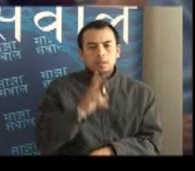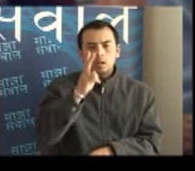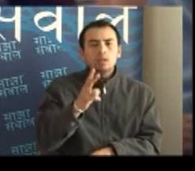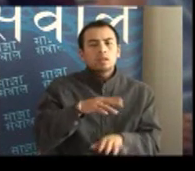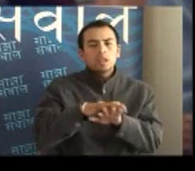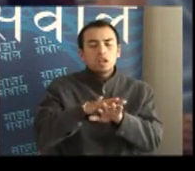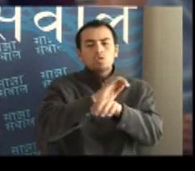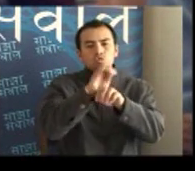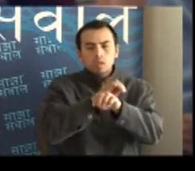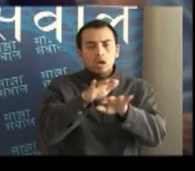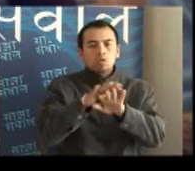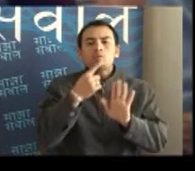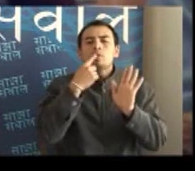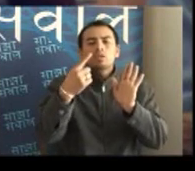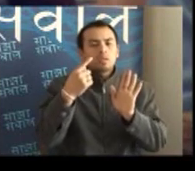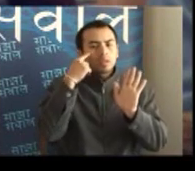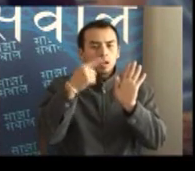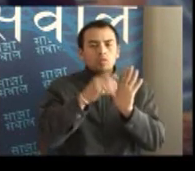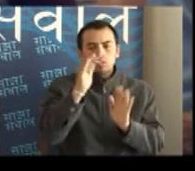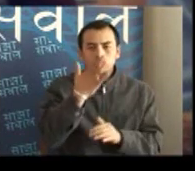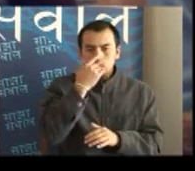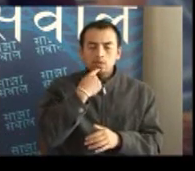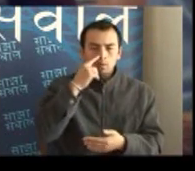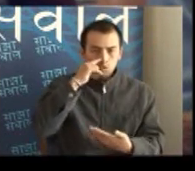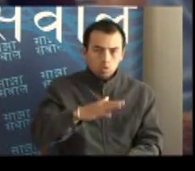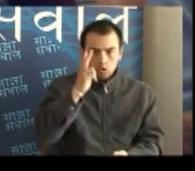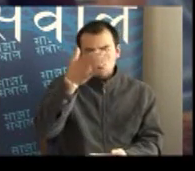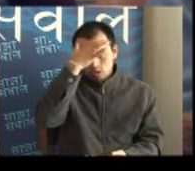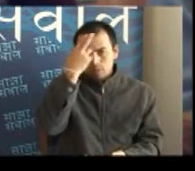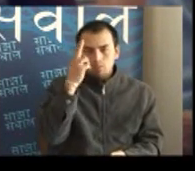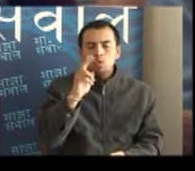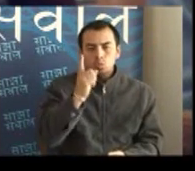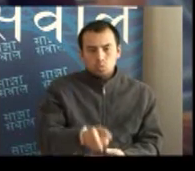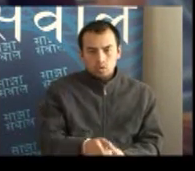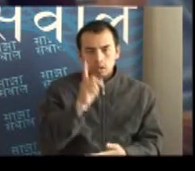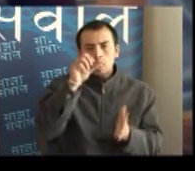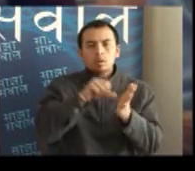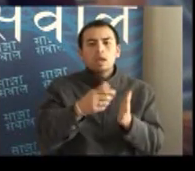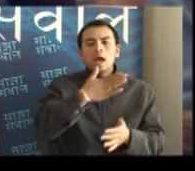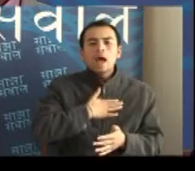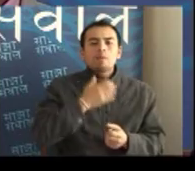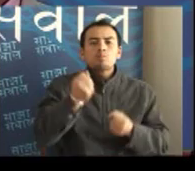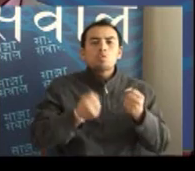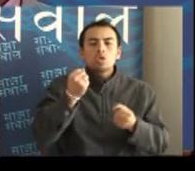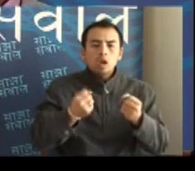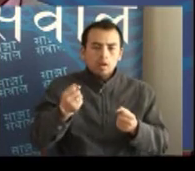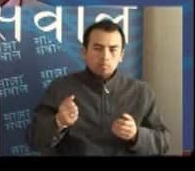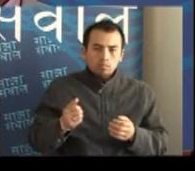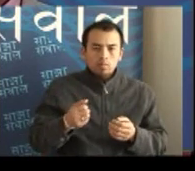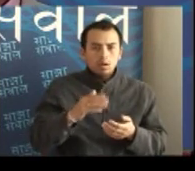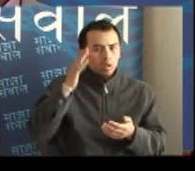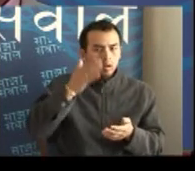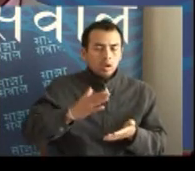त्यस्ता अनेक सुविधा म तपाईँलाई भन्न सक्छु किनकि मेरो आफ्नै छोरी पनि त्यो समस्या भएकोले, एकचोटि हामी मोटरवेबाट आइराखेका